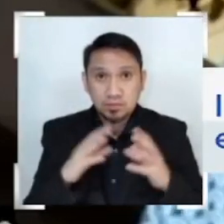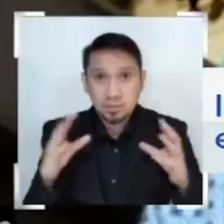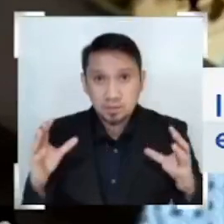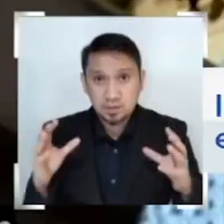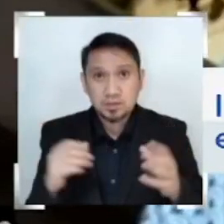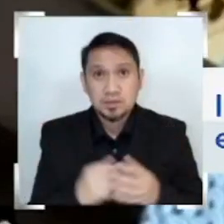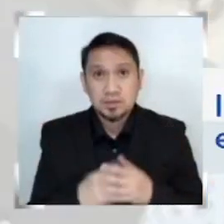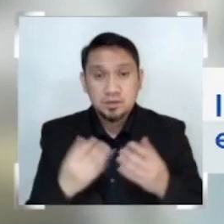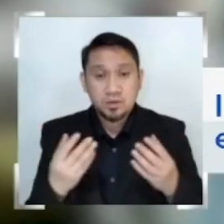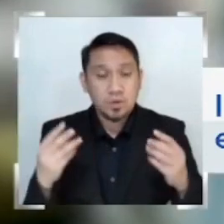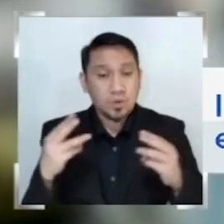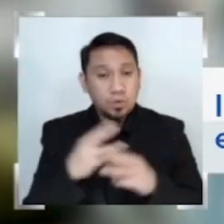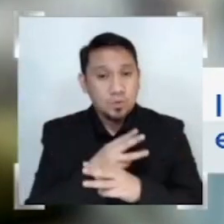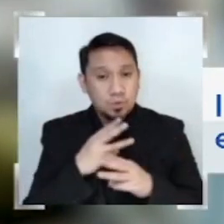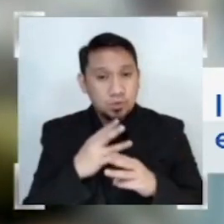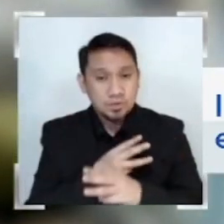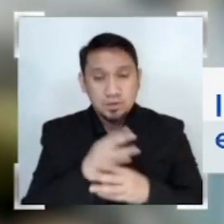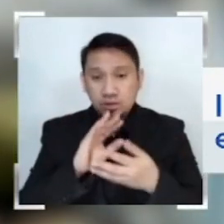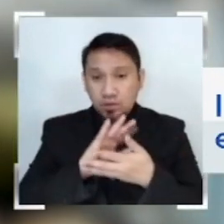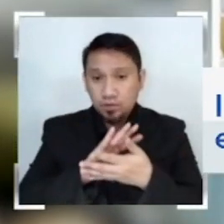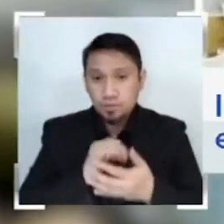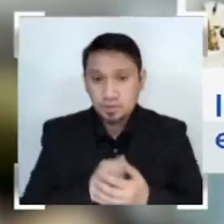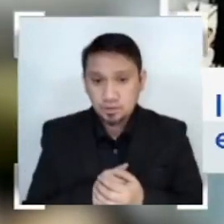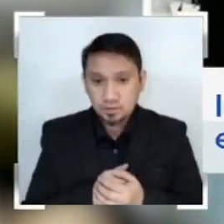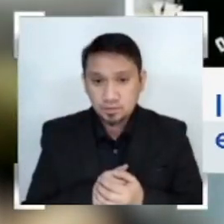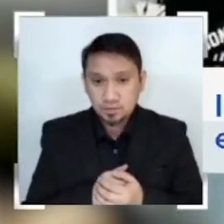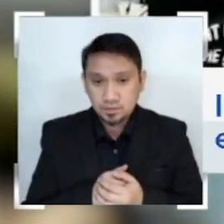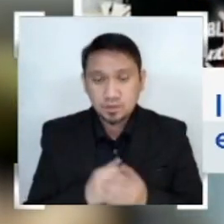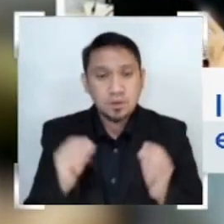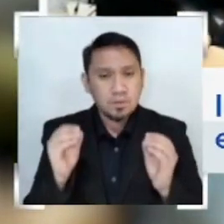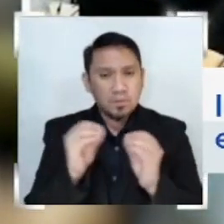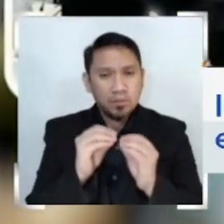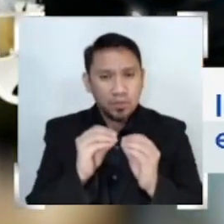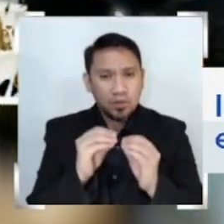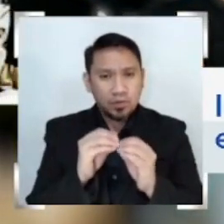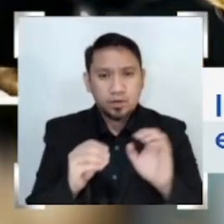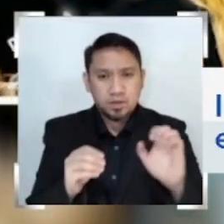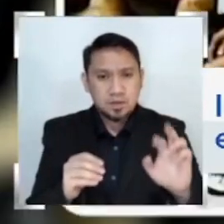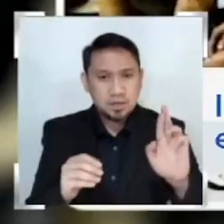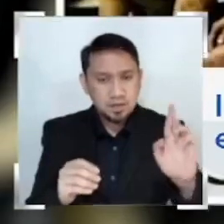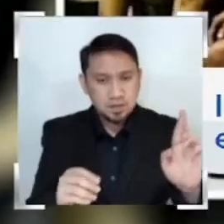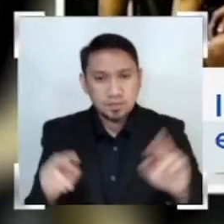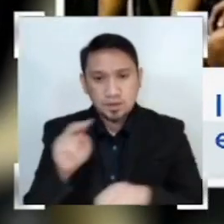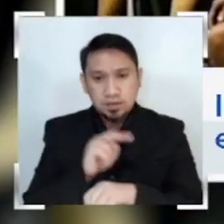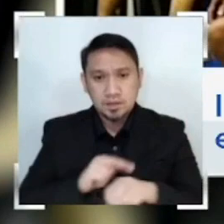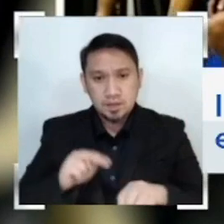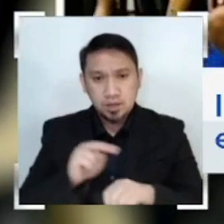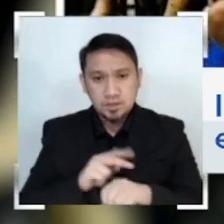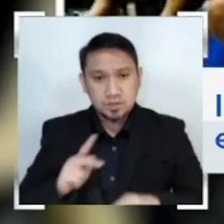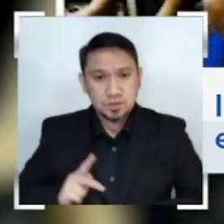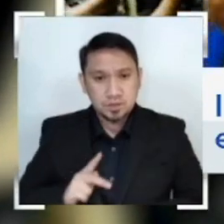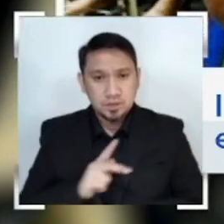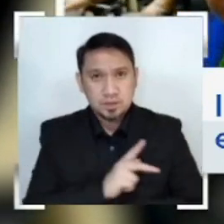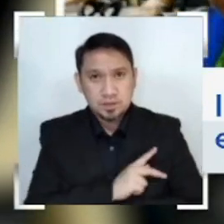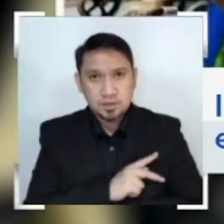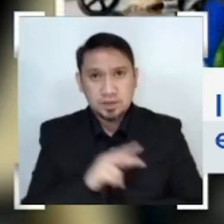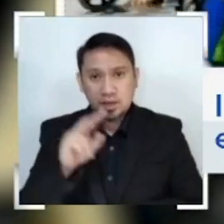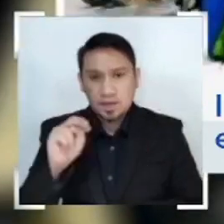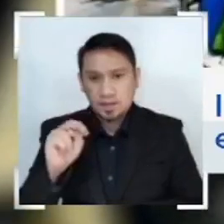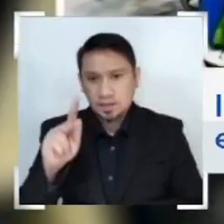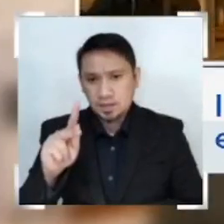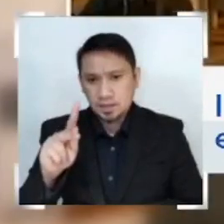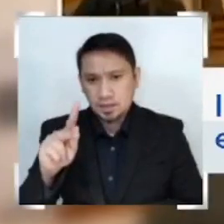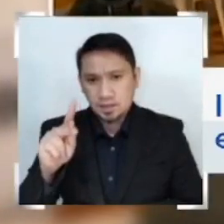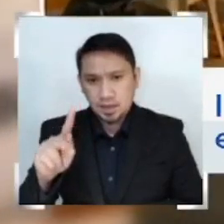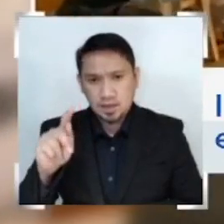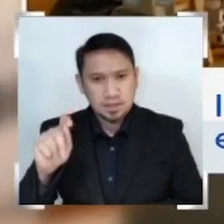malala o laganap ang COVID. Higit doble na rin sa kapasidad ang ER ng National Kidney and Transplant Institute o NKTI. Kaya binuksan